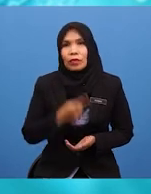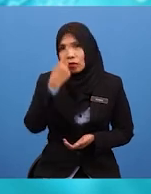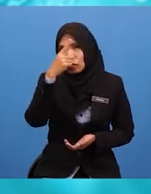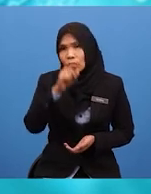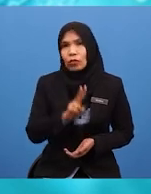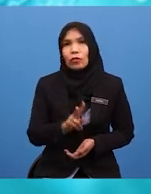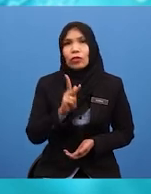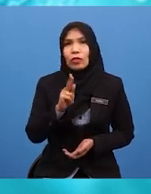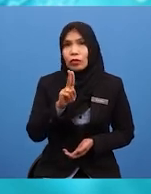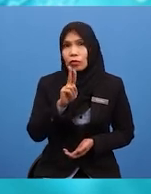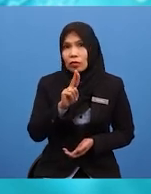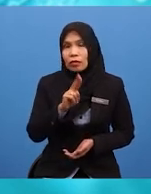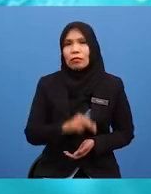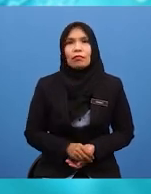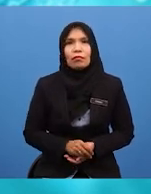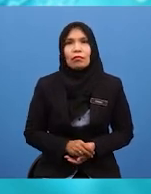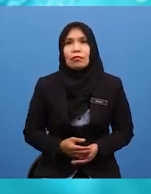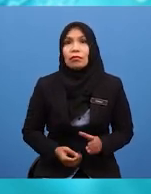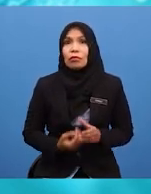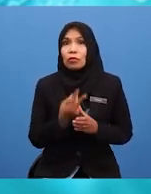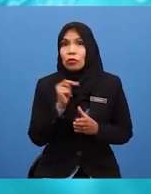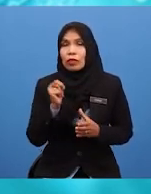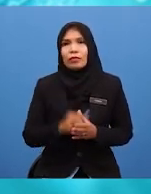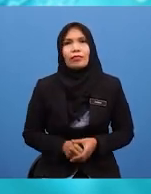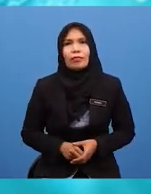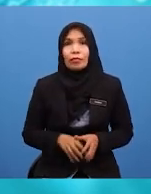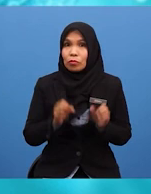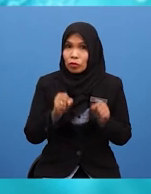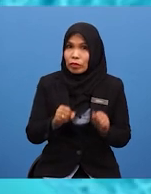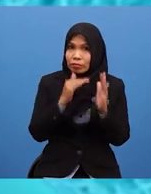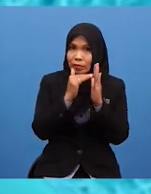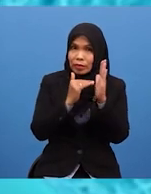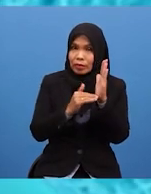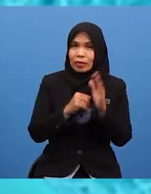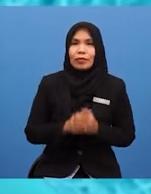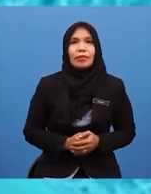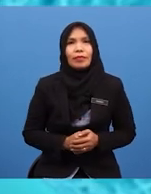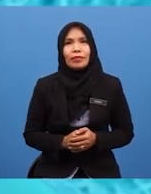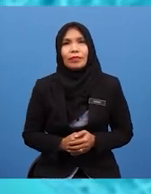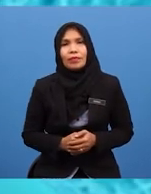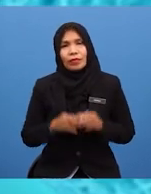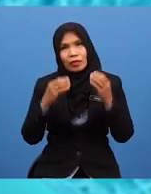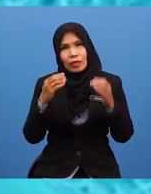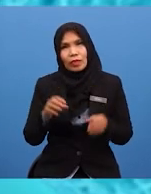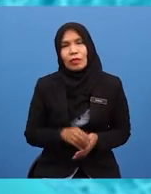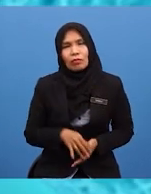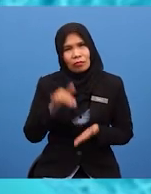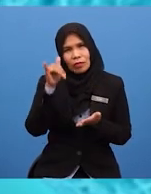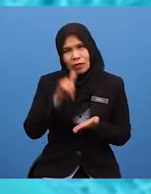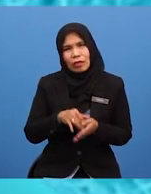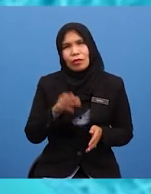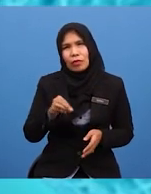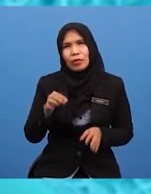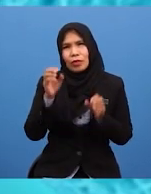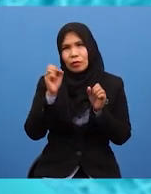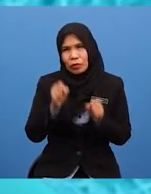Boleh murid-murid senaraikan beberapa parameter tersebut? Cikgu yakin murid-murid mesti